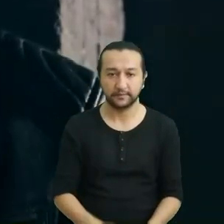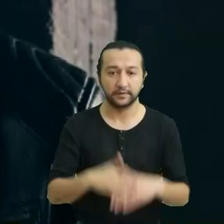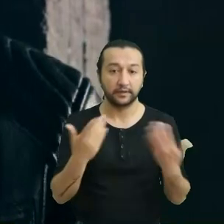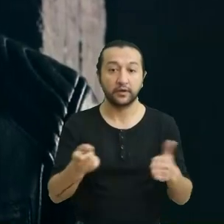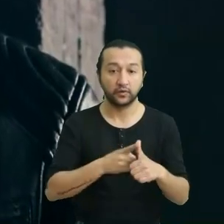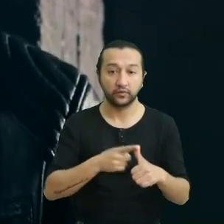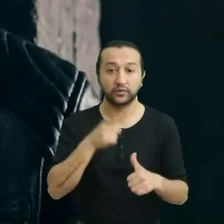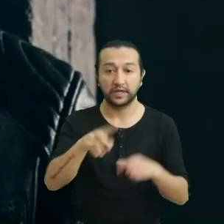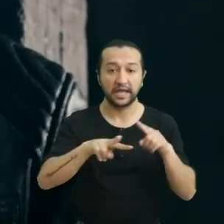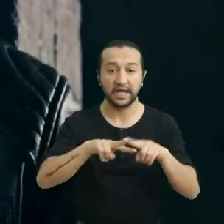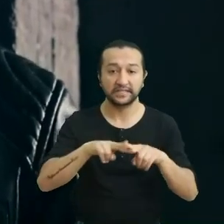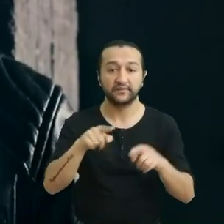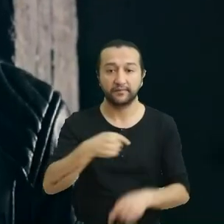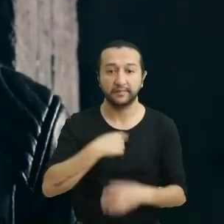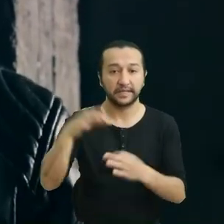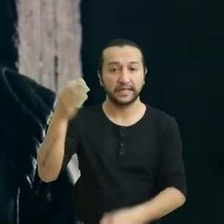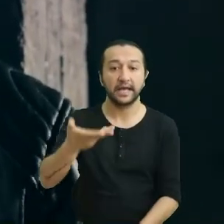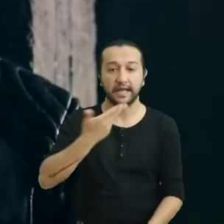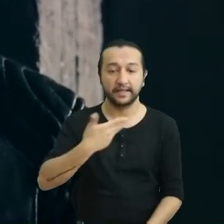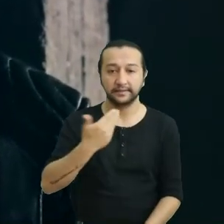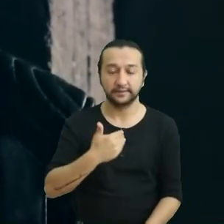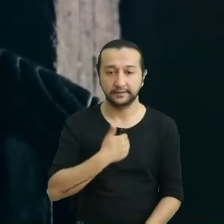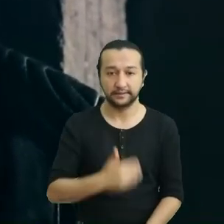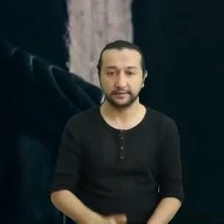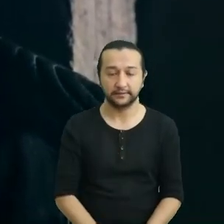Ama önce Asaf'ı bana anlatacaksın.